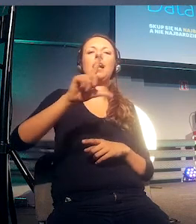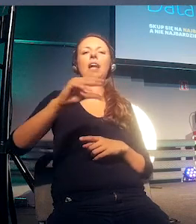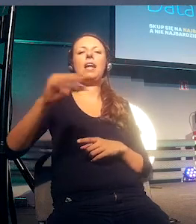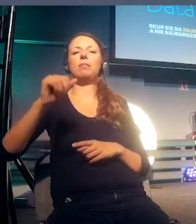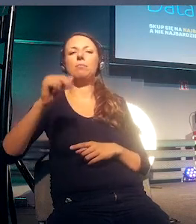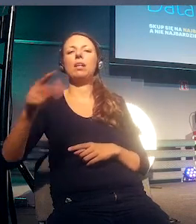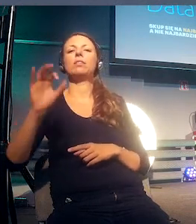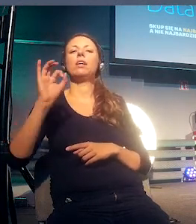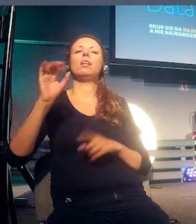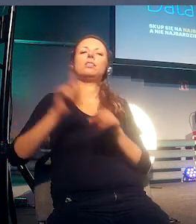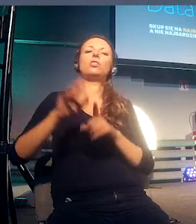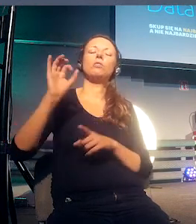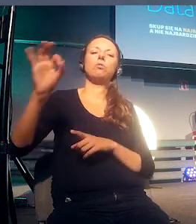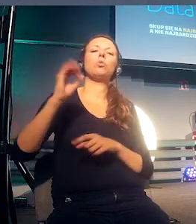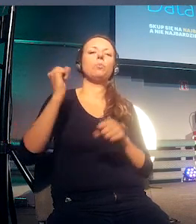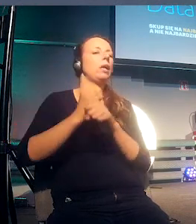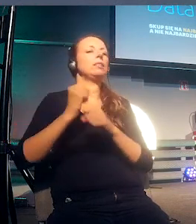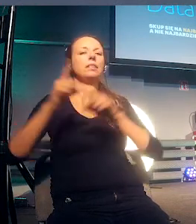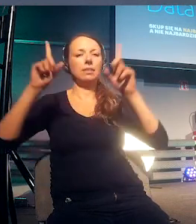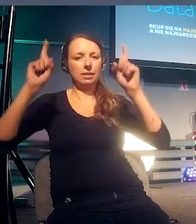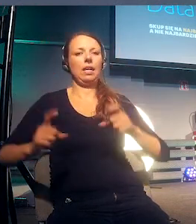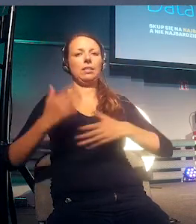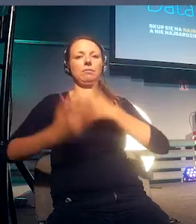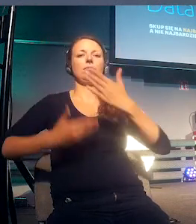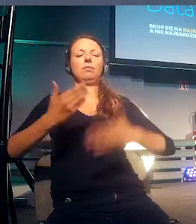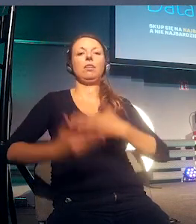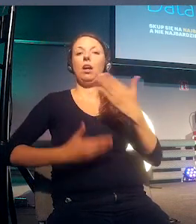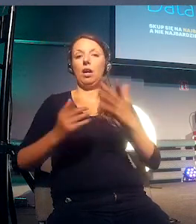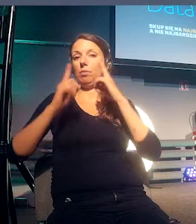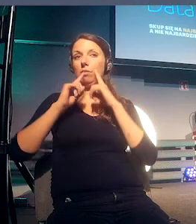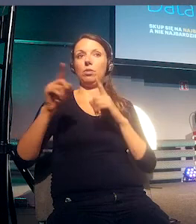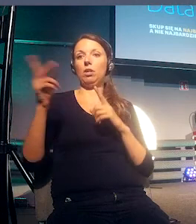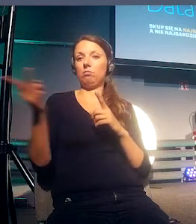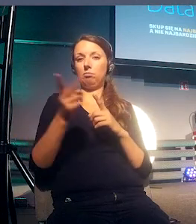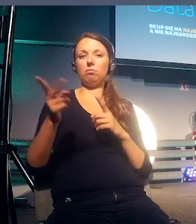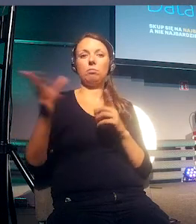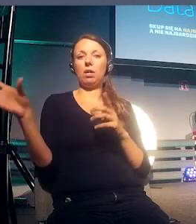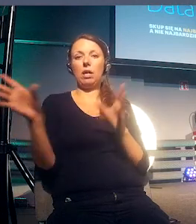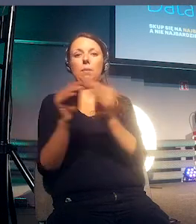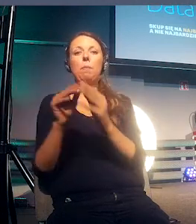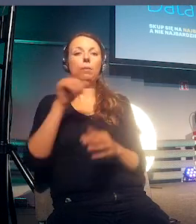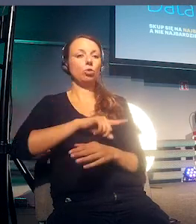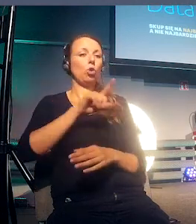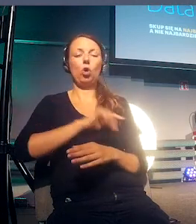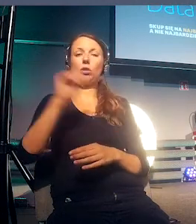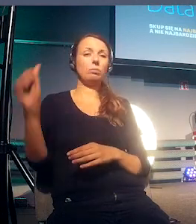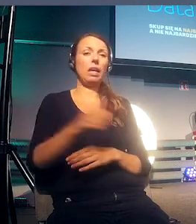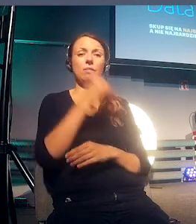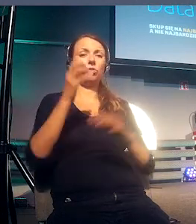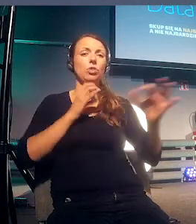początku całej jego pracy z Amosem Tverskim, za którą jako pierwsi psychologowie w historii